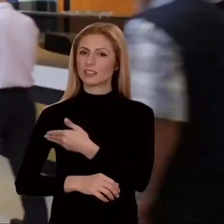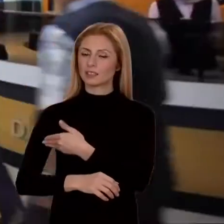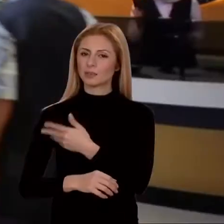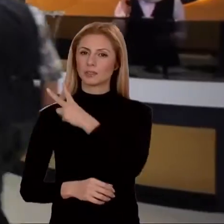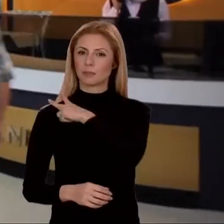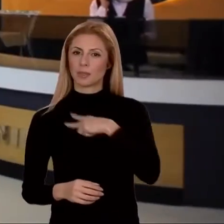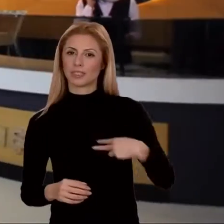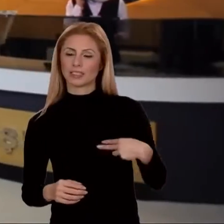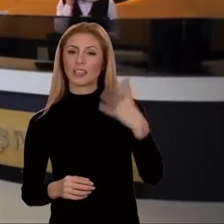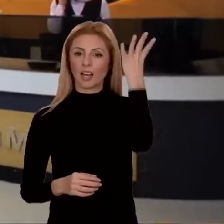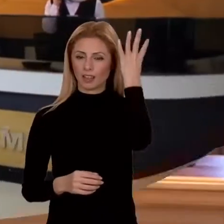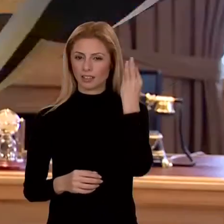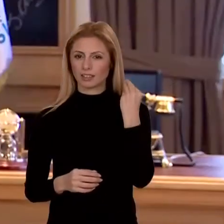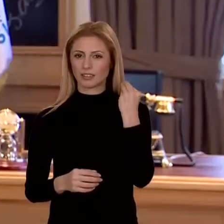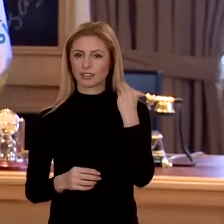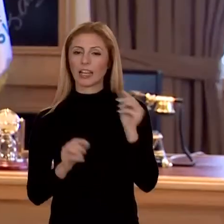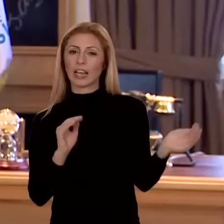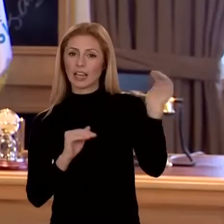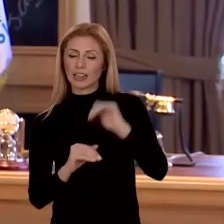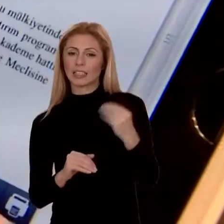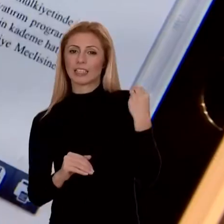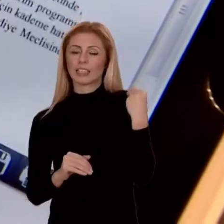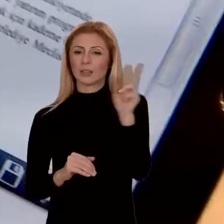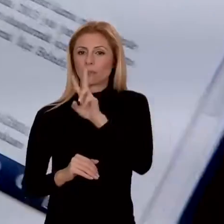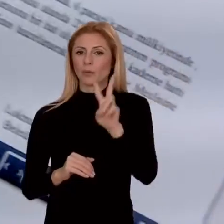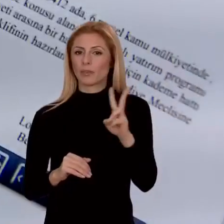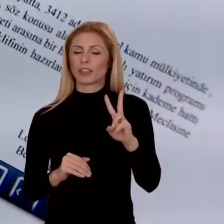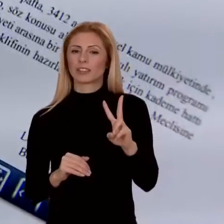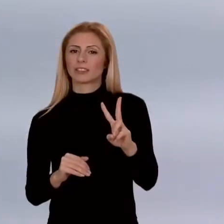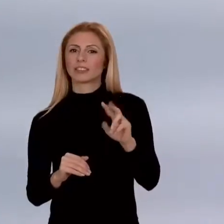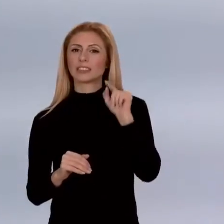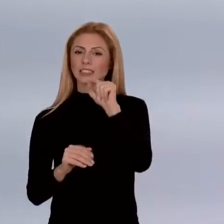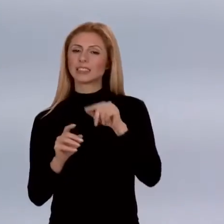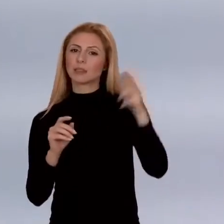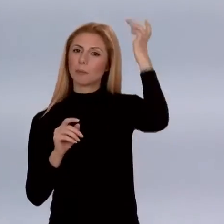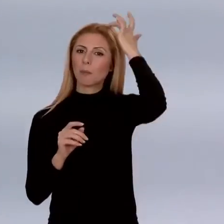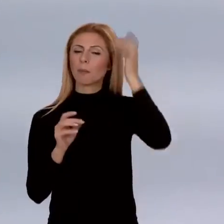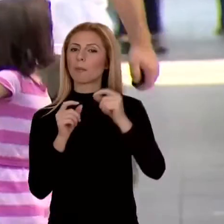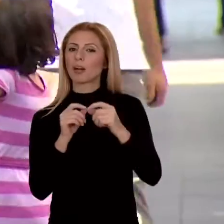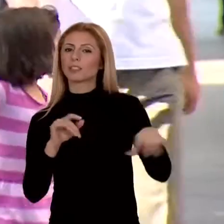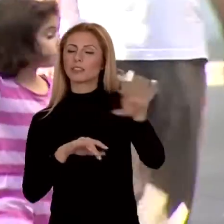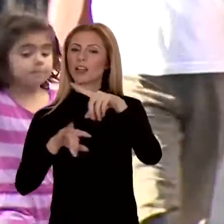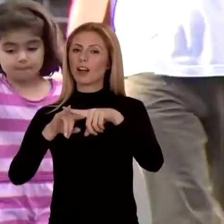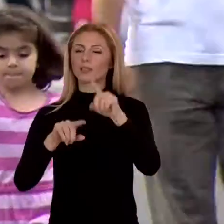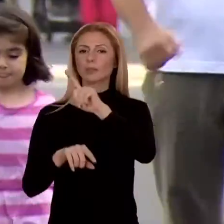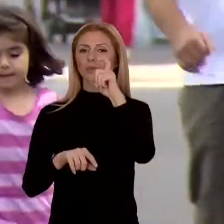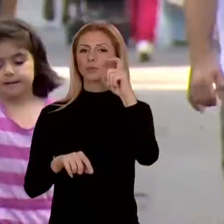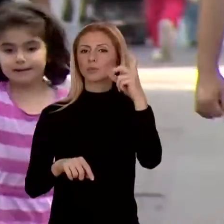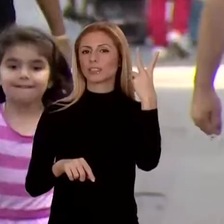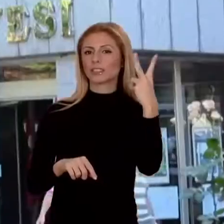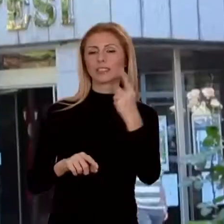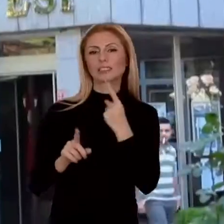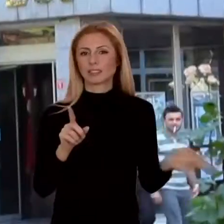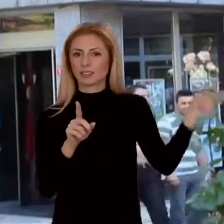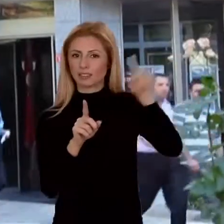hizmet odaklı belediyecilik anlayışıyla, getirdiği modern yeniliklerle siz Bağcılar halkına